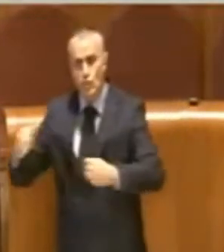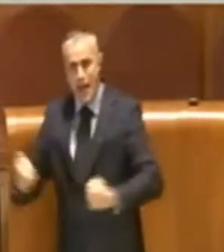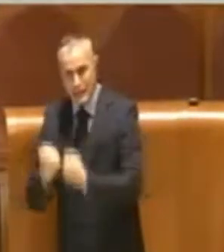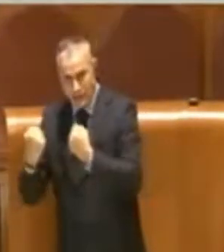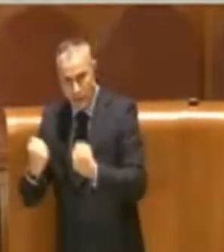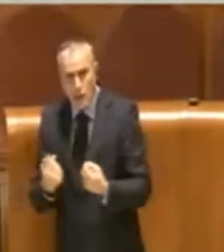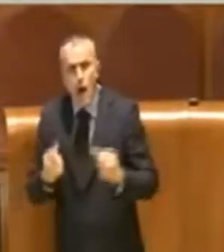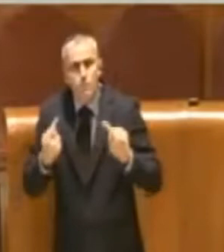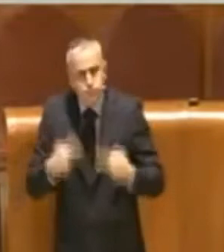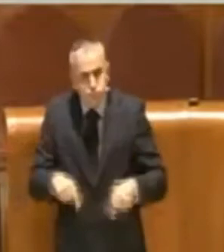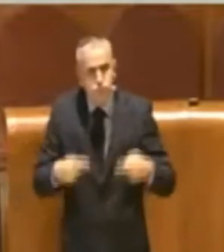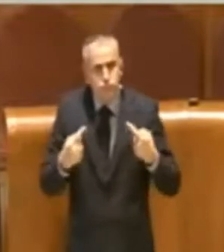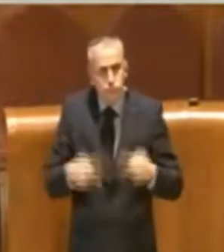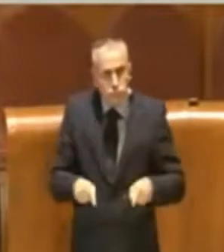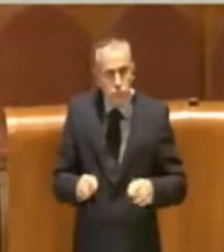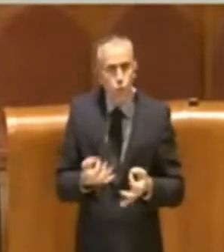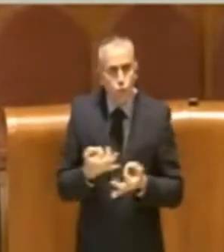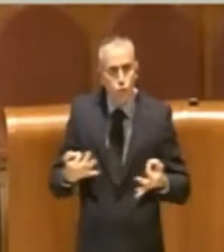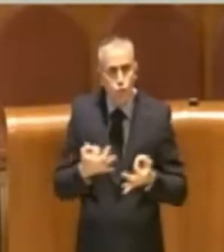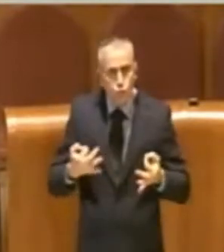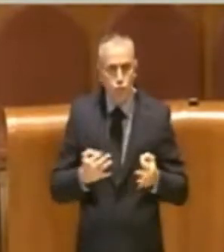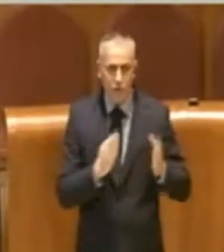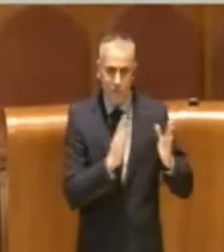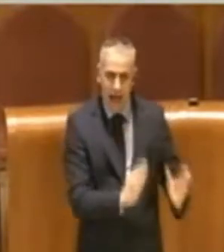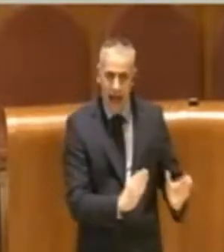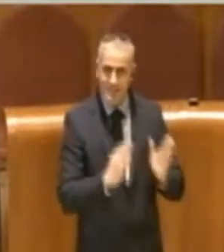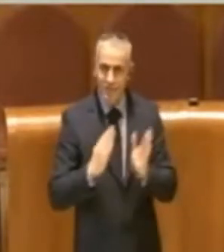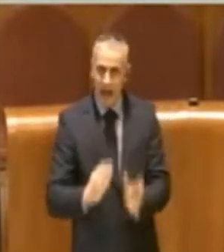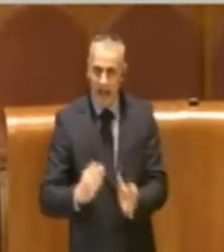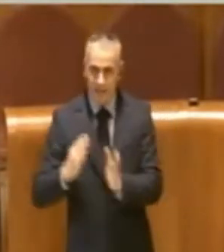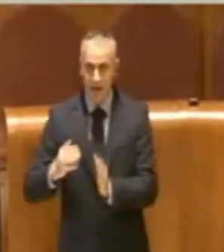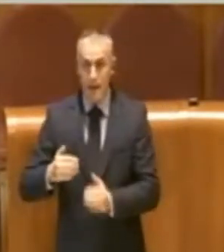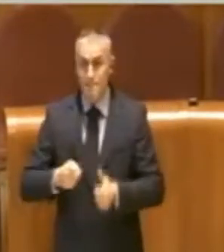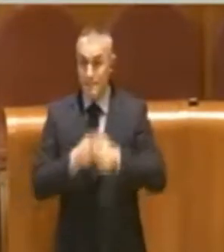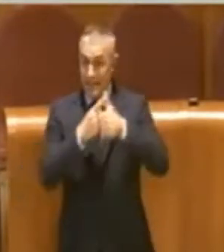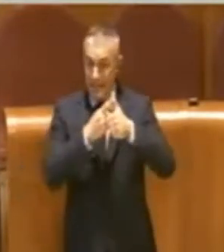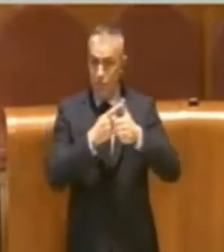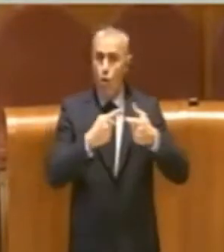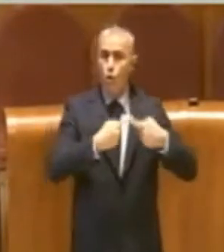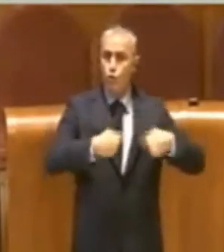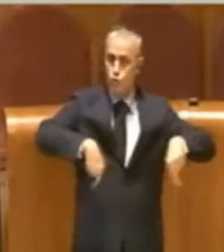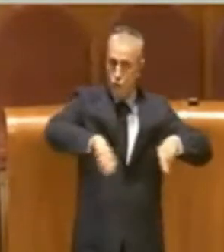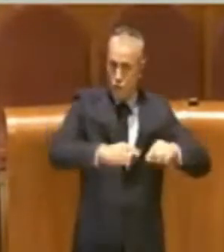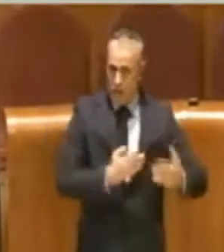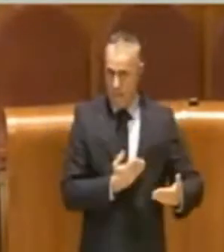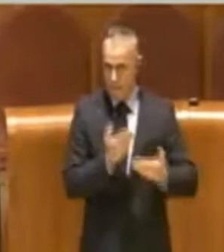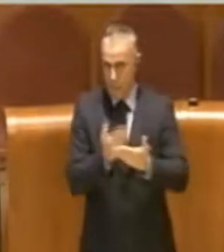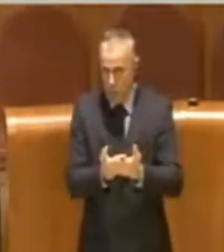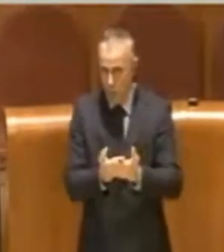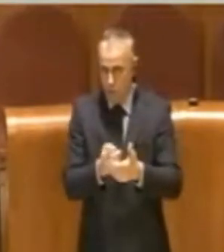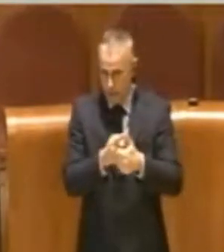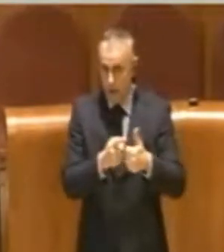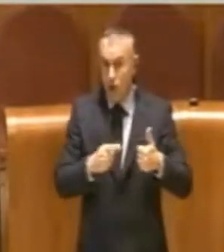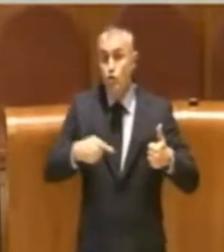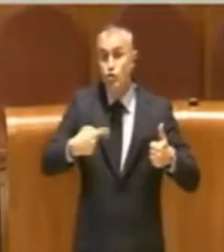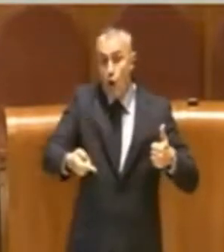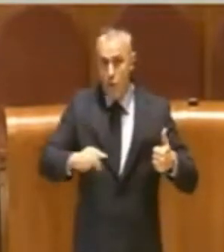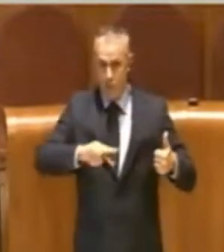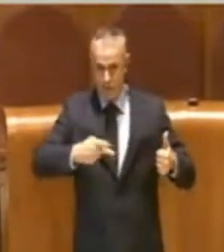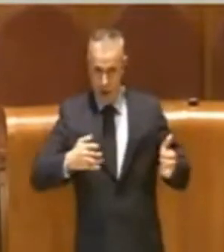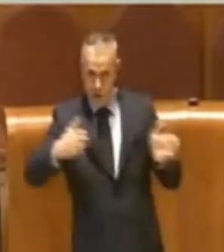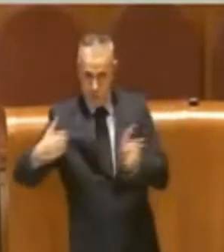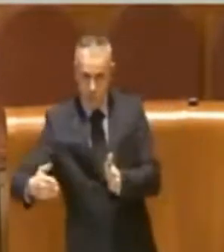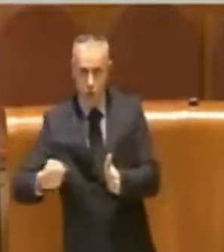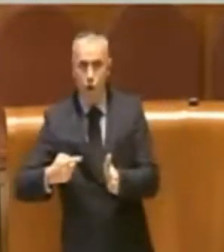proprio di queste fasi. Vale a dire, la Giunta propone, il Consiglio, dove non d'accordo, emenda